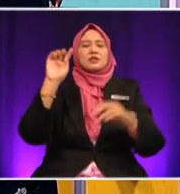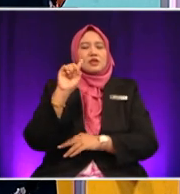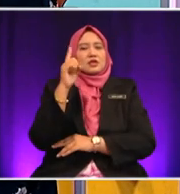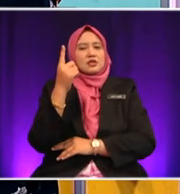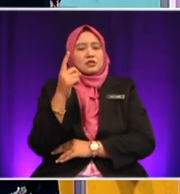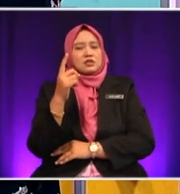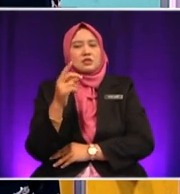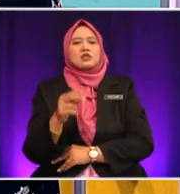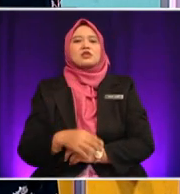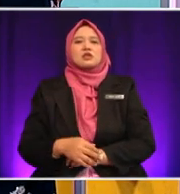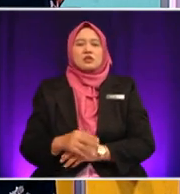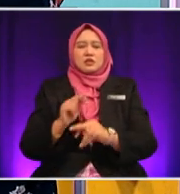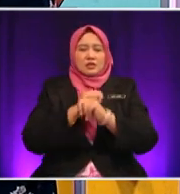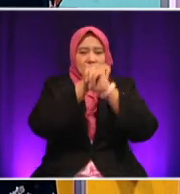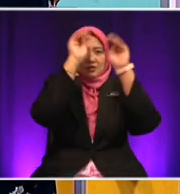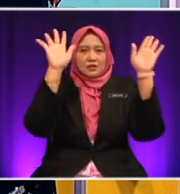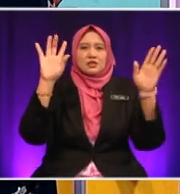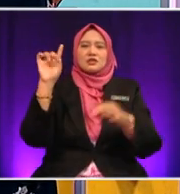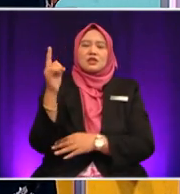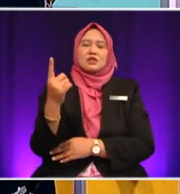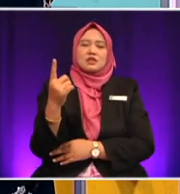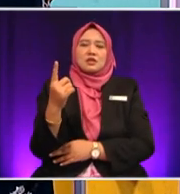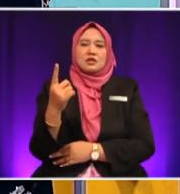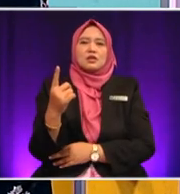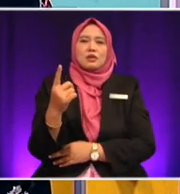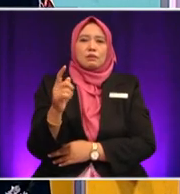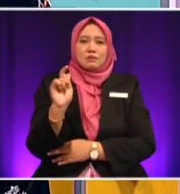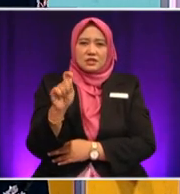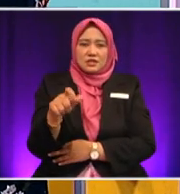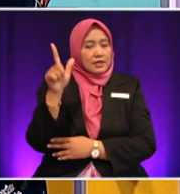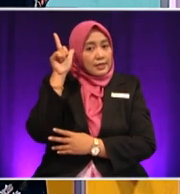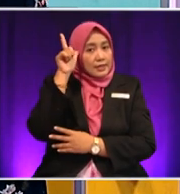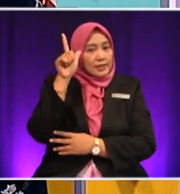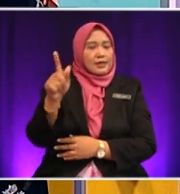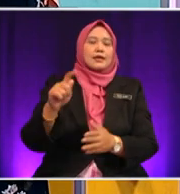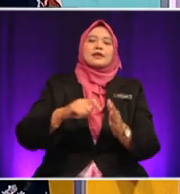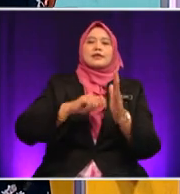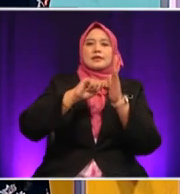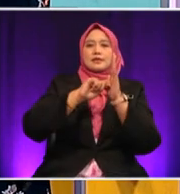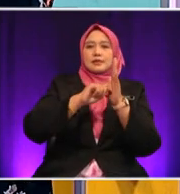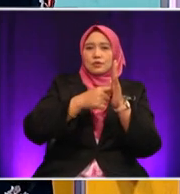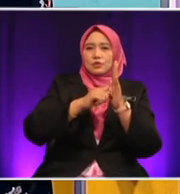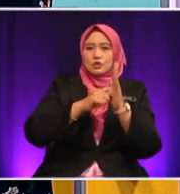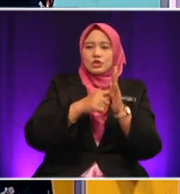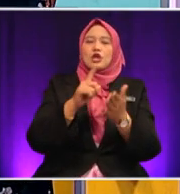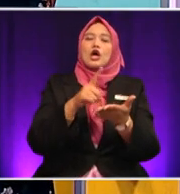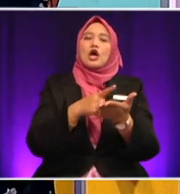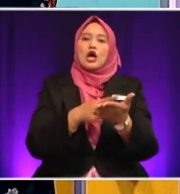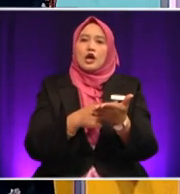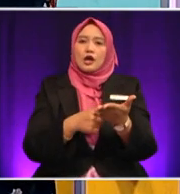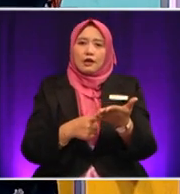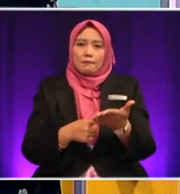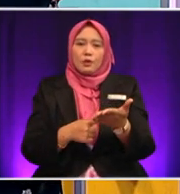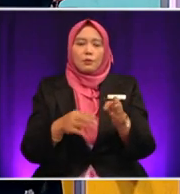hati-hati dengan kata kunci perbedaan antara kata kunci etika jenayah dan juga undang-undang tuh Ini pasti dan juga